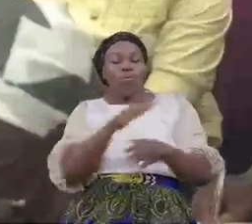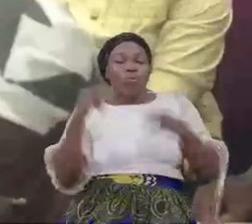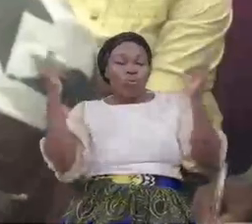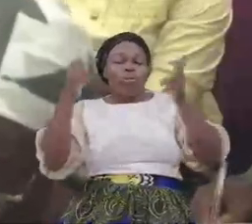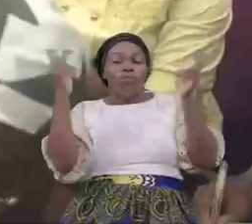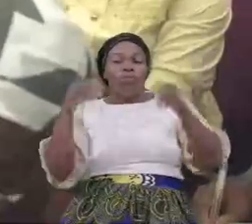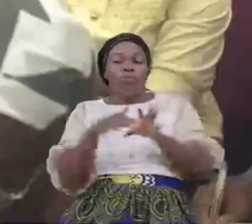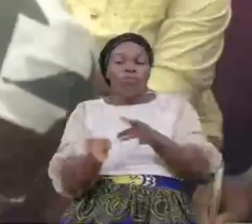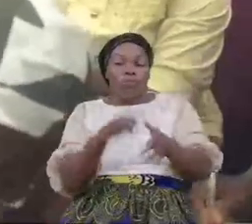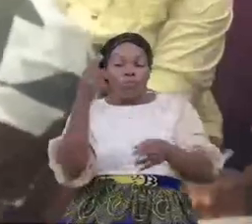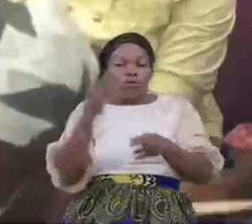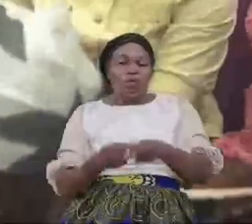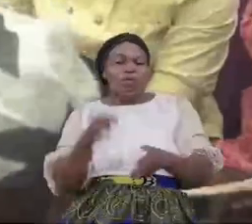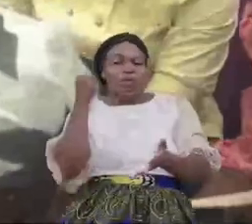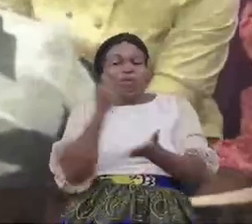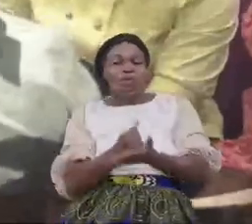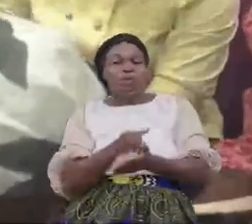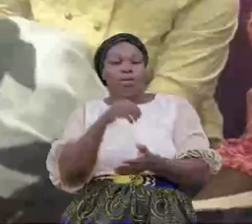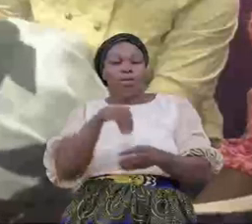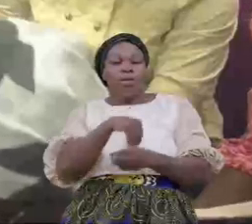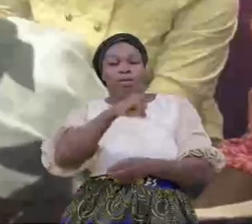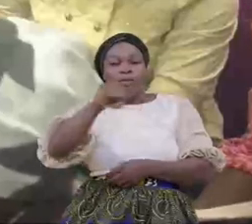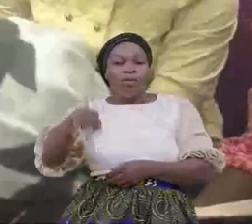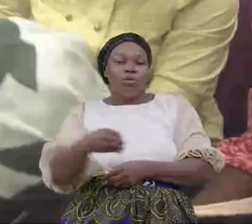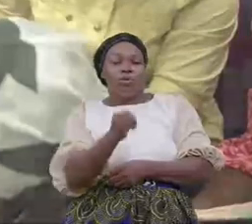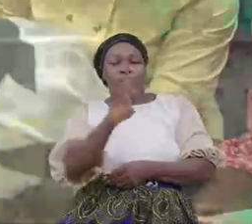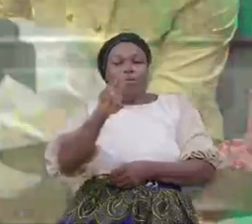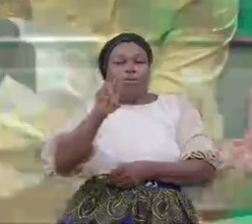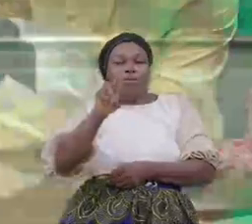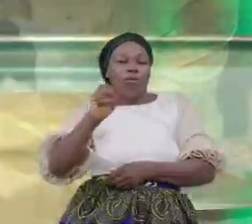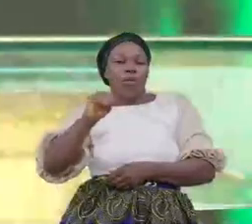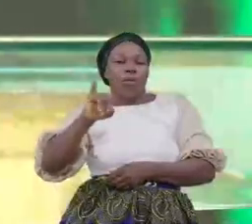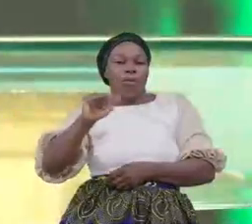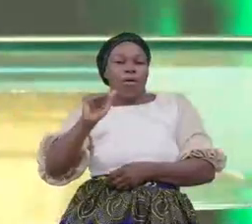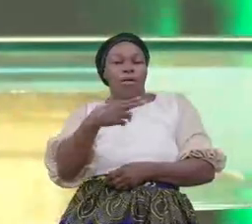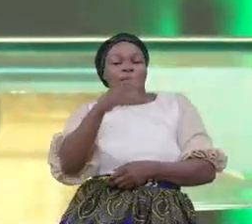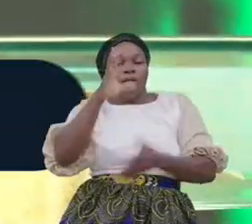taire et puis ils ont perdu leur victoire, mais vous n'allez pas perdre votre victoire.